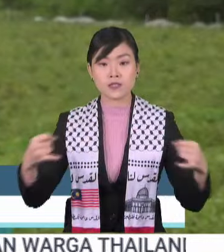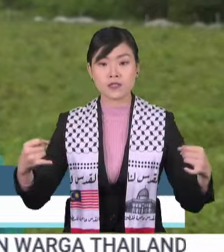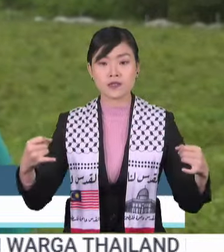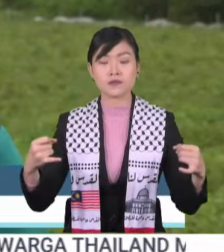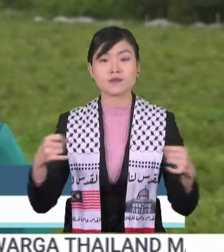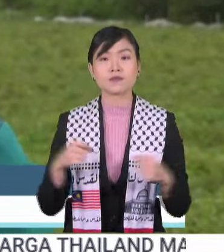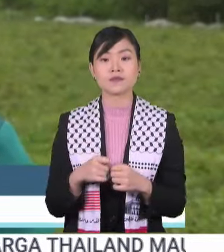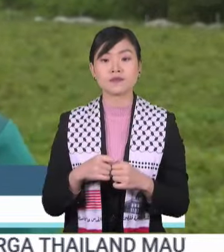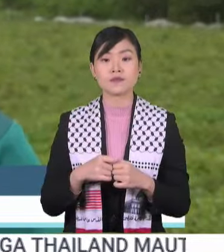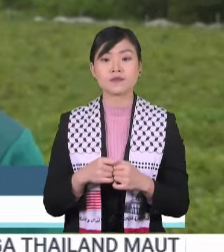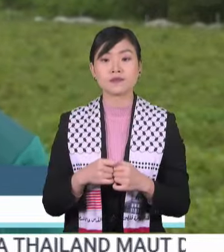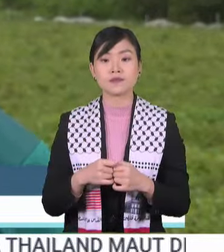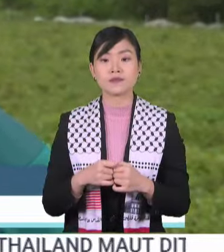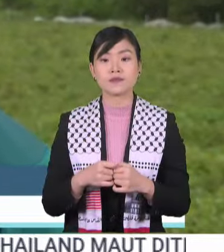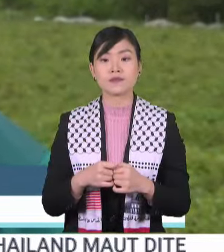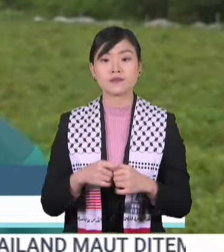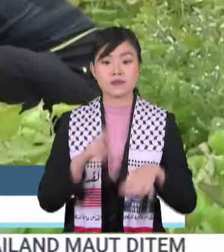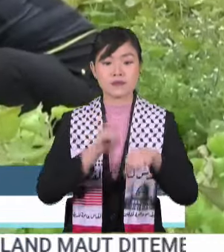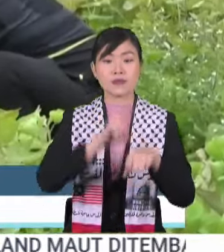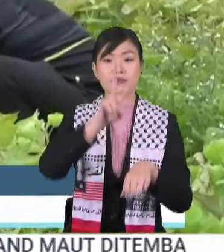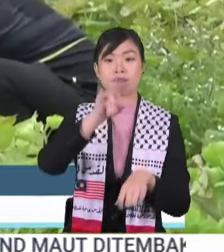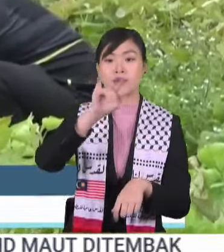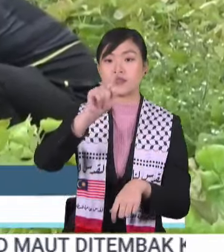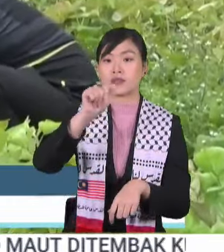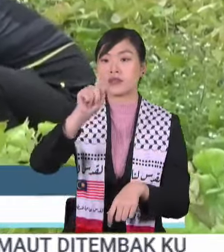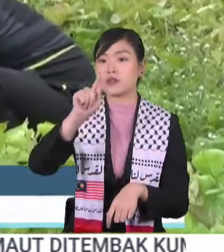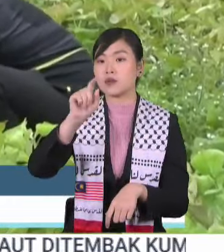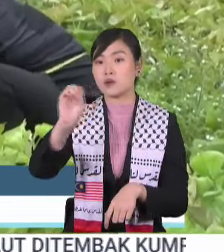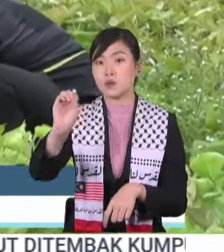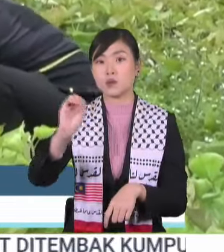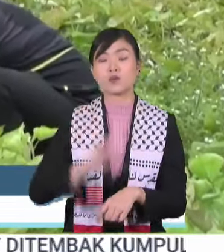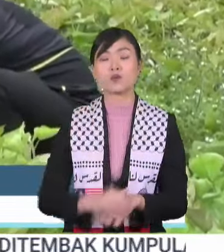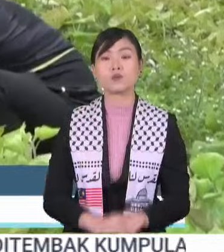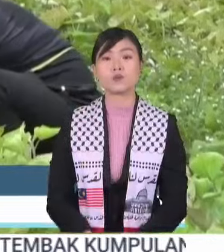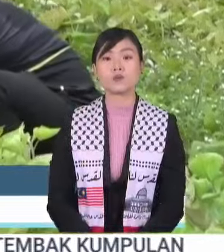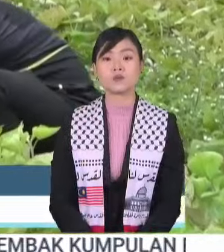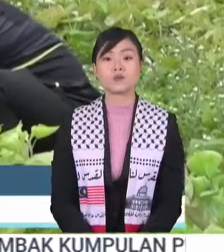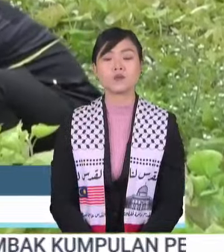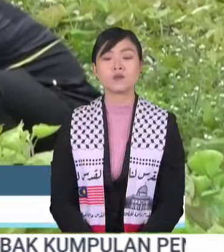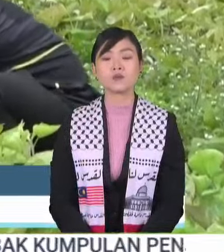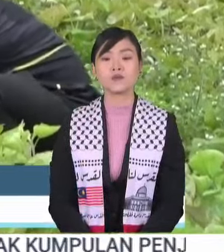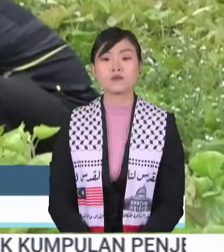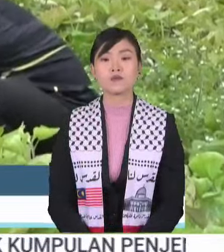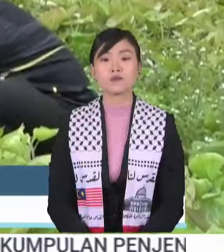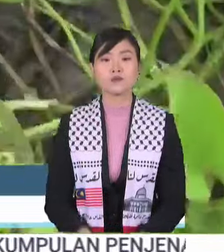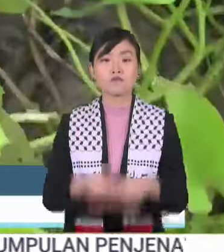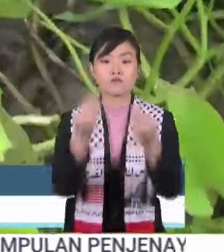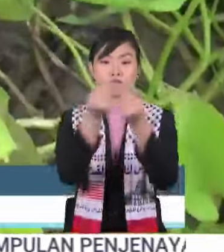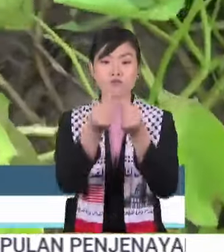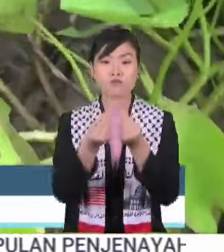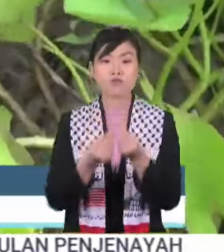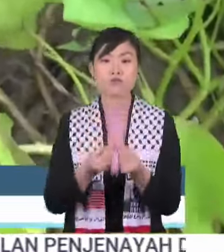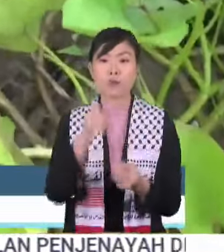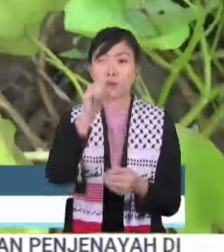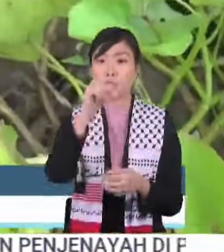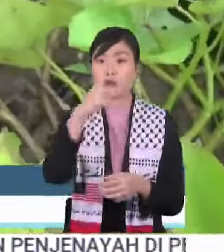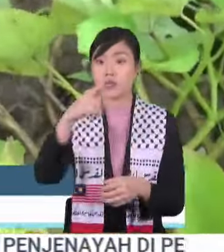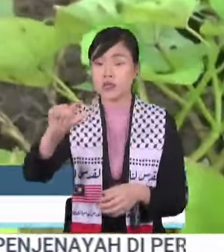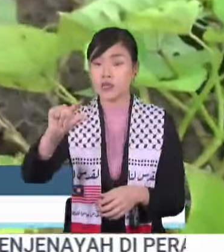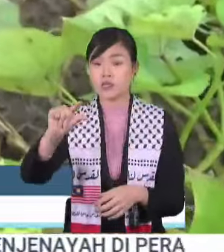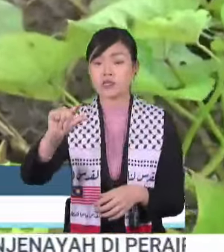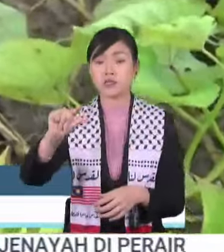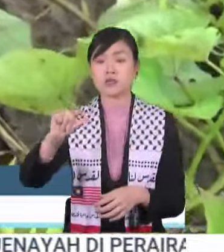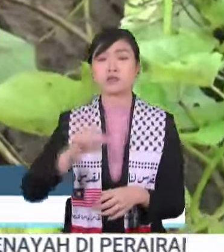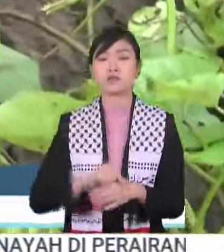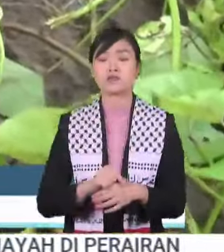iaitu varieti keledik wiato harga borong R3 sekg keledik yang ditanam